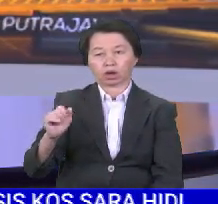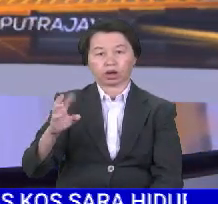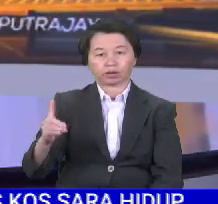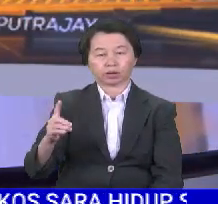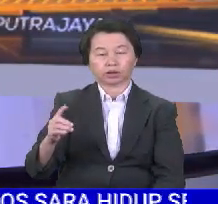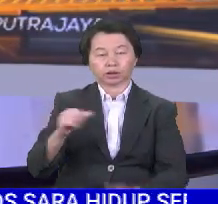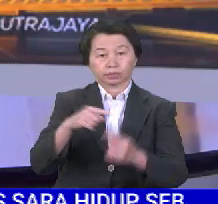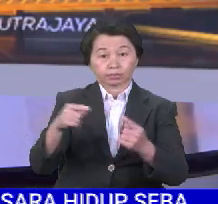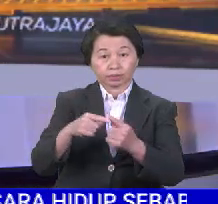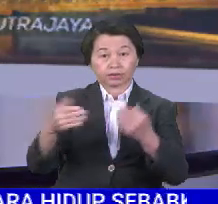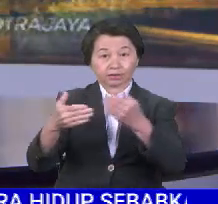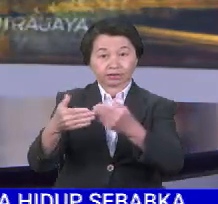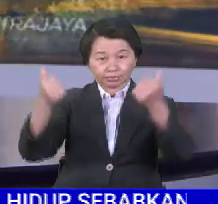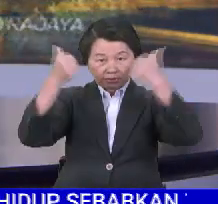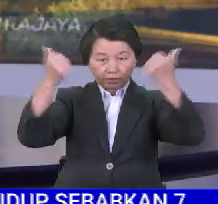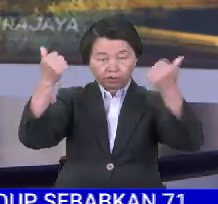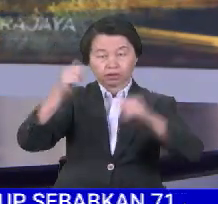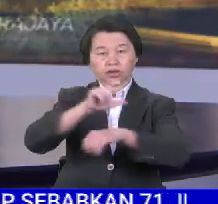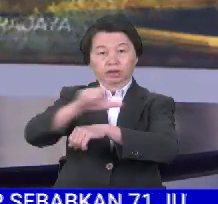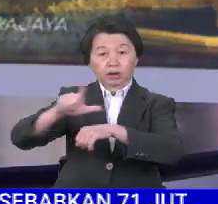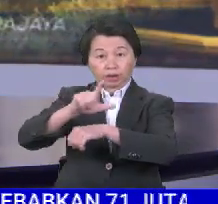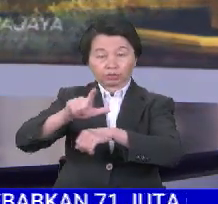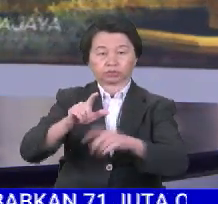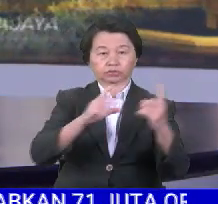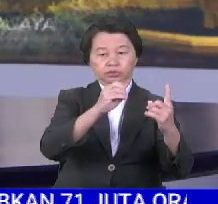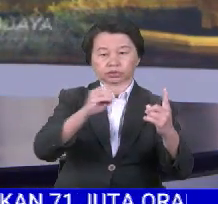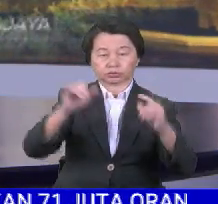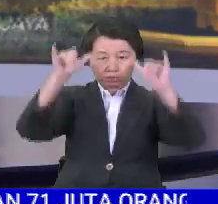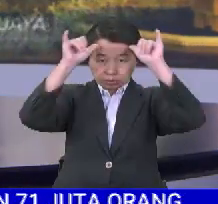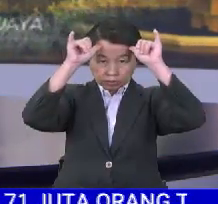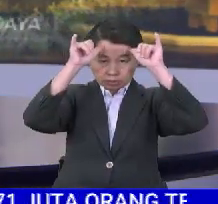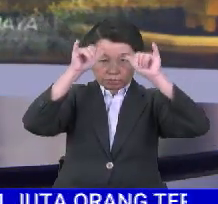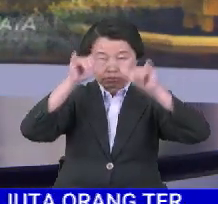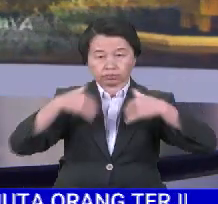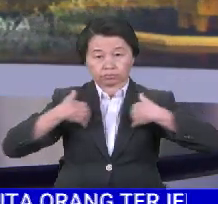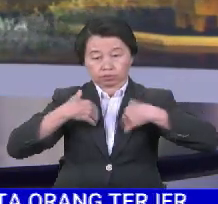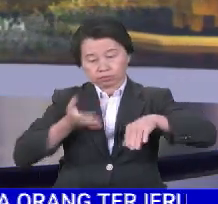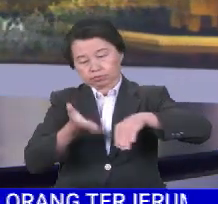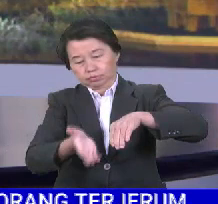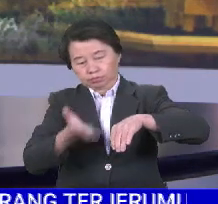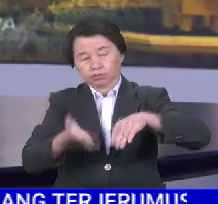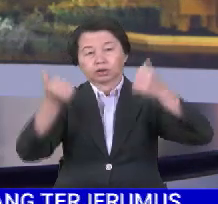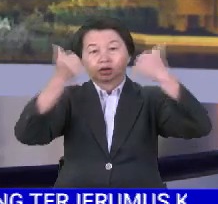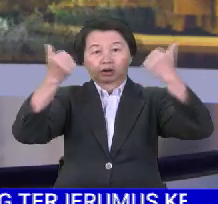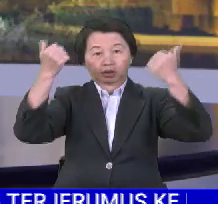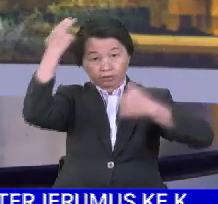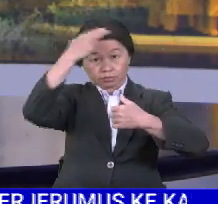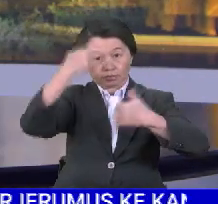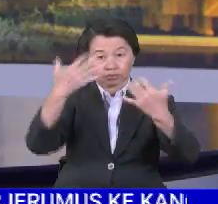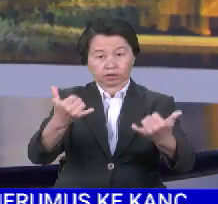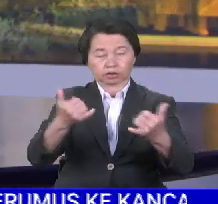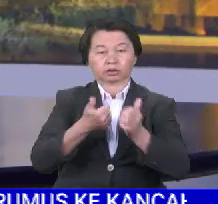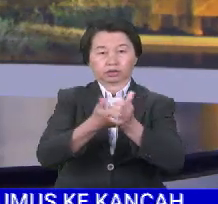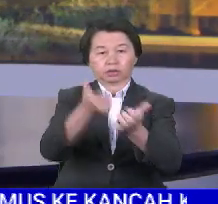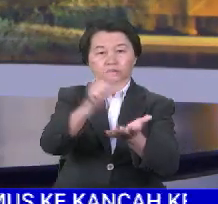menyambut Hari Raya Aidiladha. Di Labuan, lebih 100 ekor lembu dijadikan hewan korban untuk Raya Haji tahun ini. Ikuti